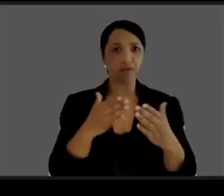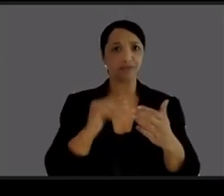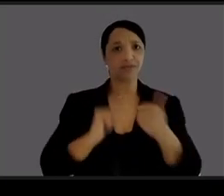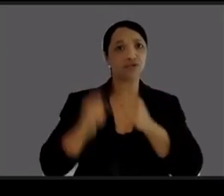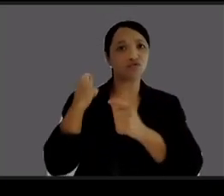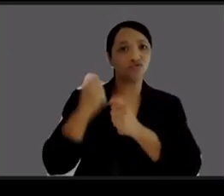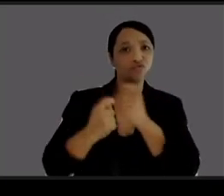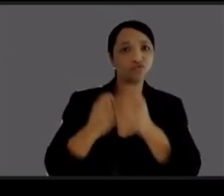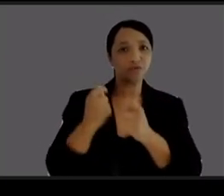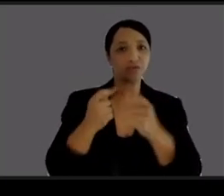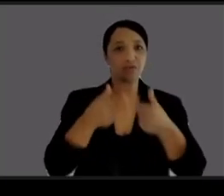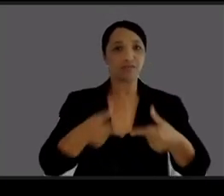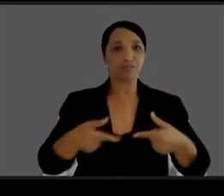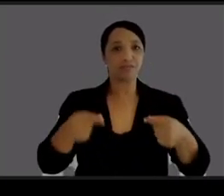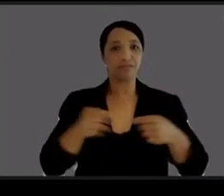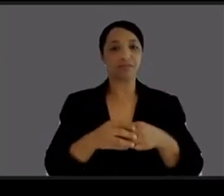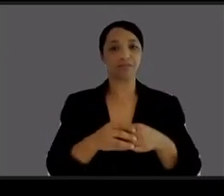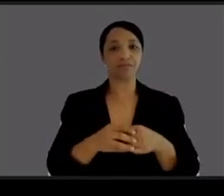ال